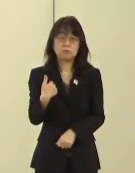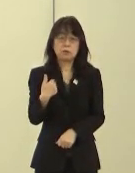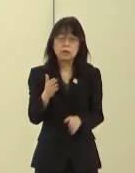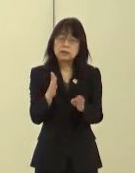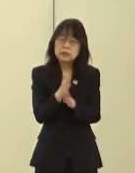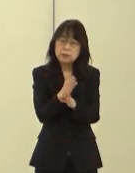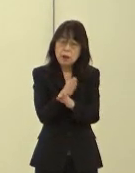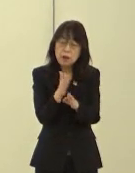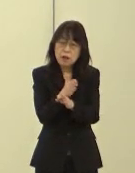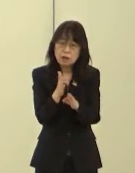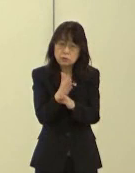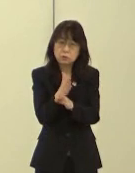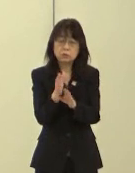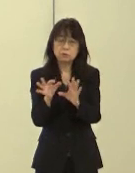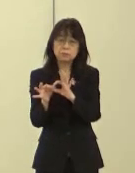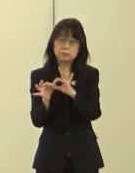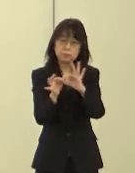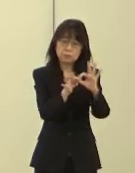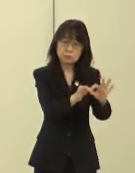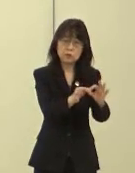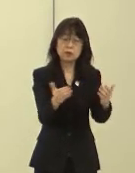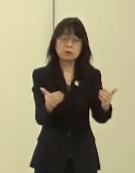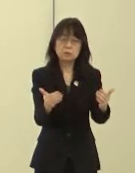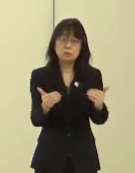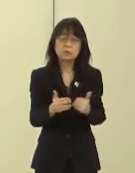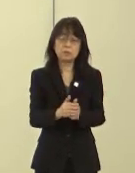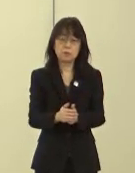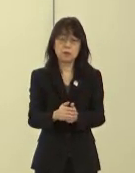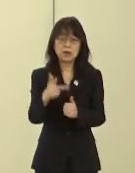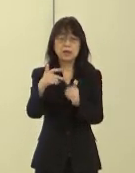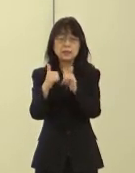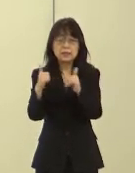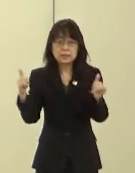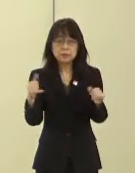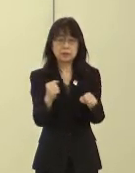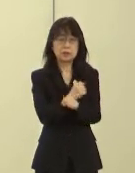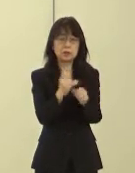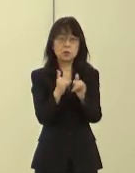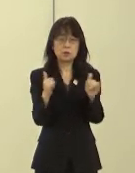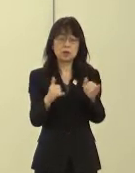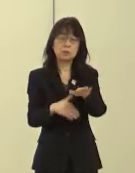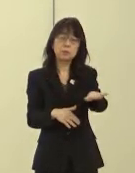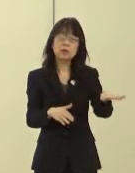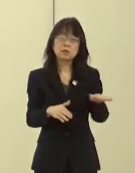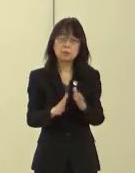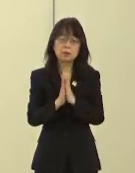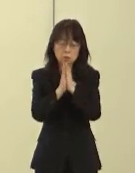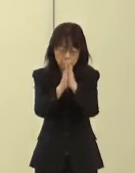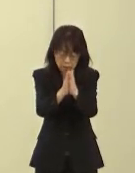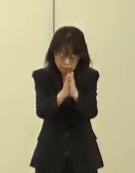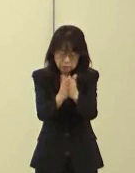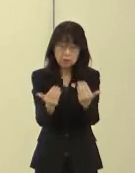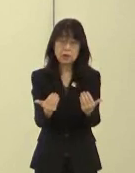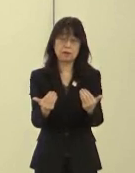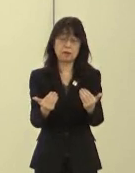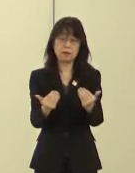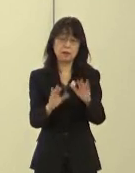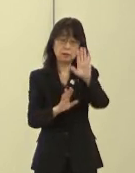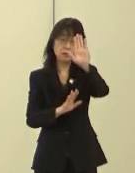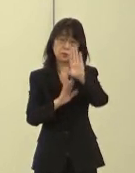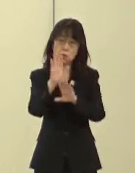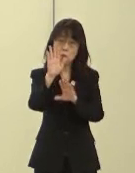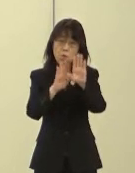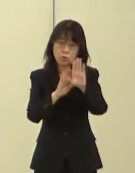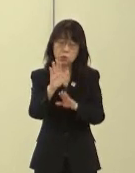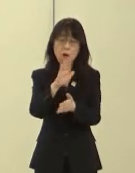続けていかなければいけない、そのことを市民の皆様、事業者の皆さんにお願いをしていかなければいけない状況だということを改めて